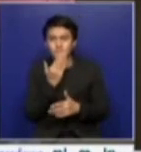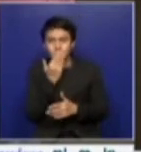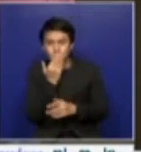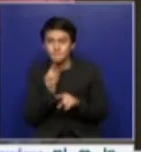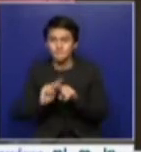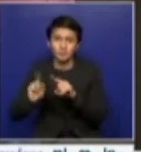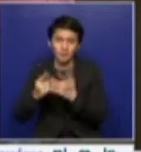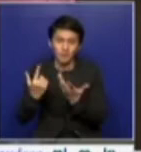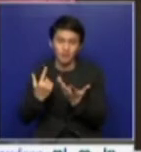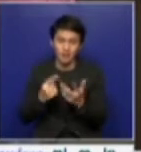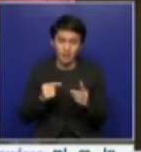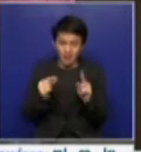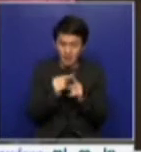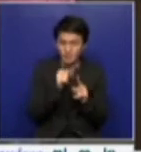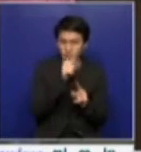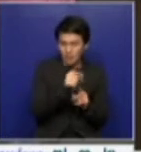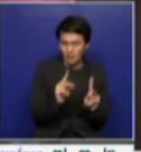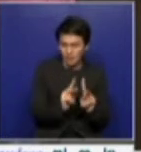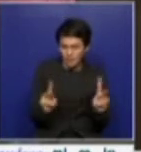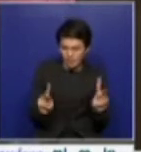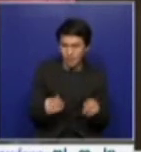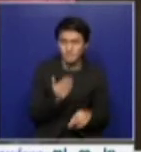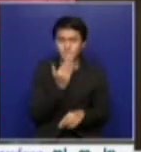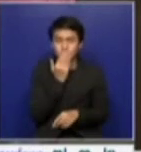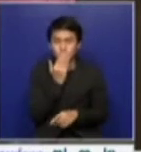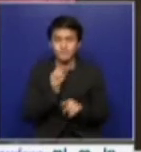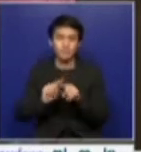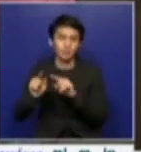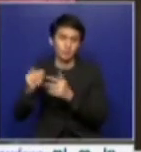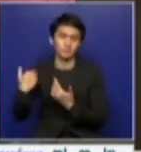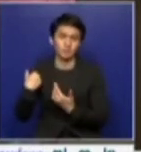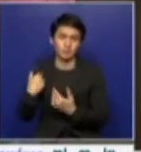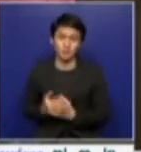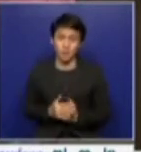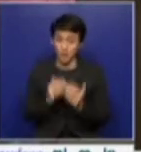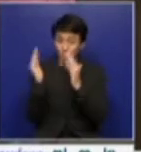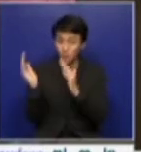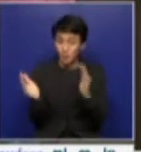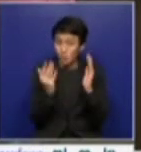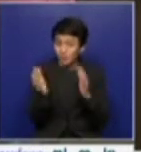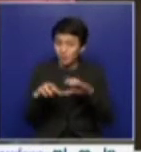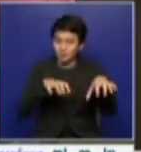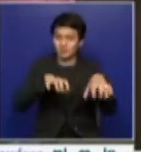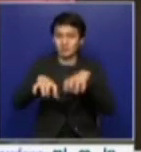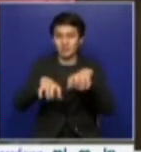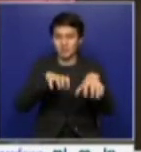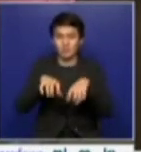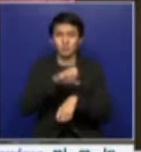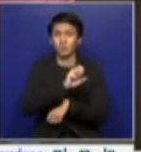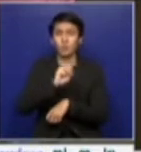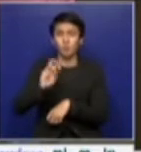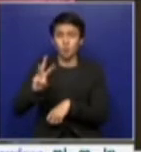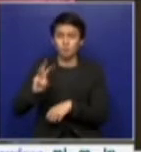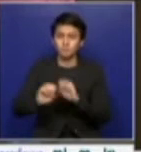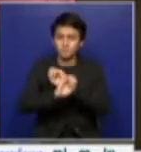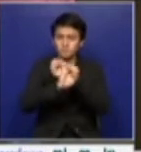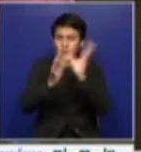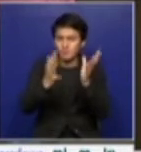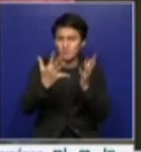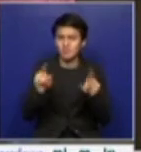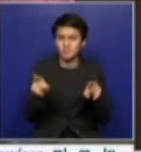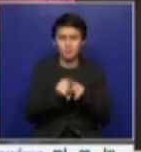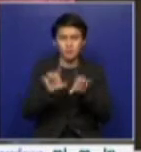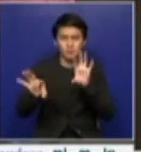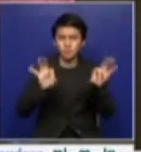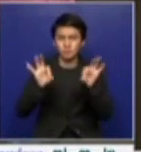กรรมการมีกระบวนการจัดสรรที่มาของสวนั้นต้องไม่เป็นที่เปิดเผยจนในที่สุด